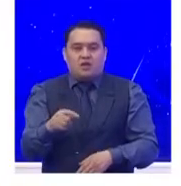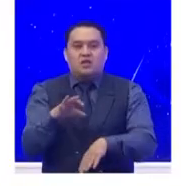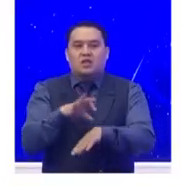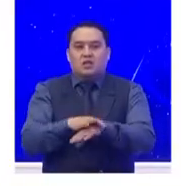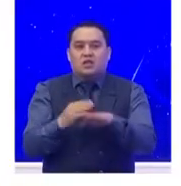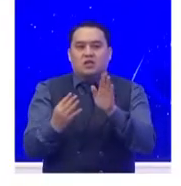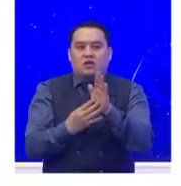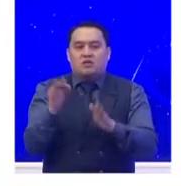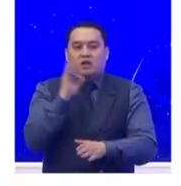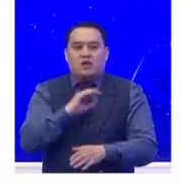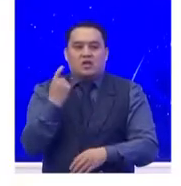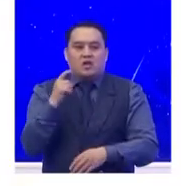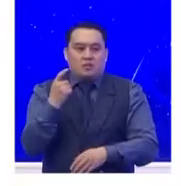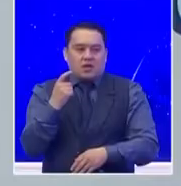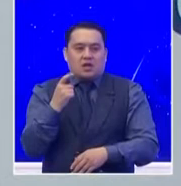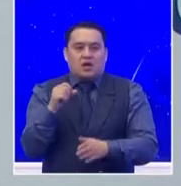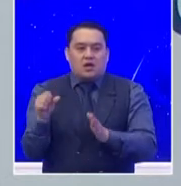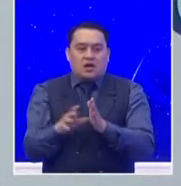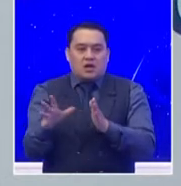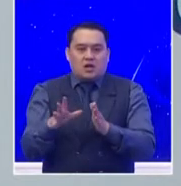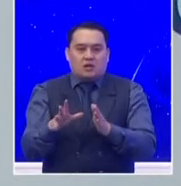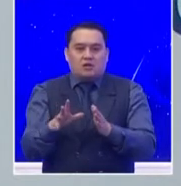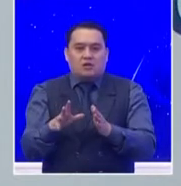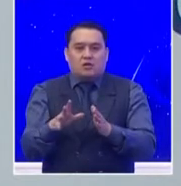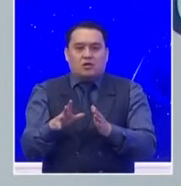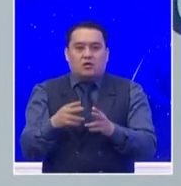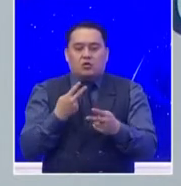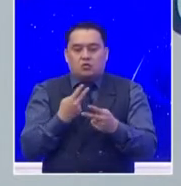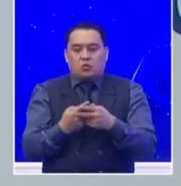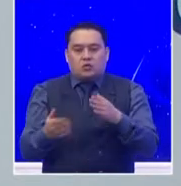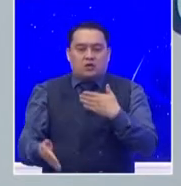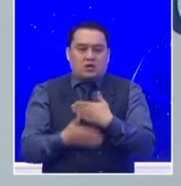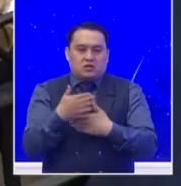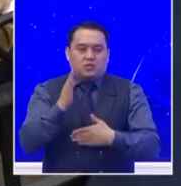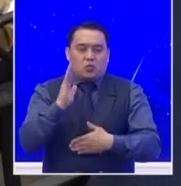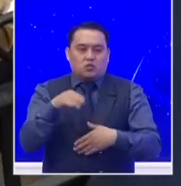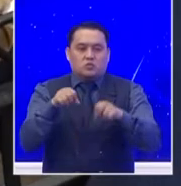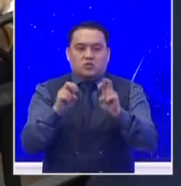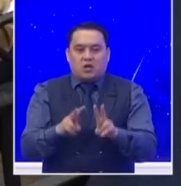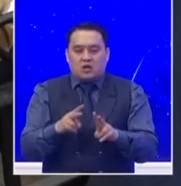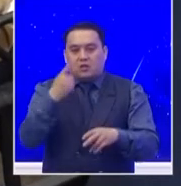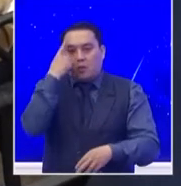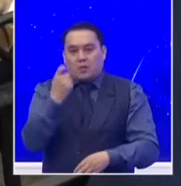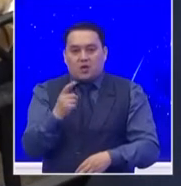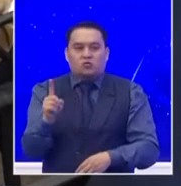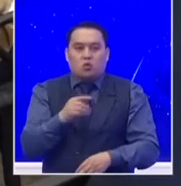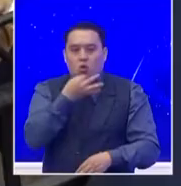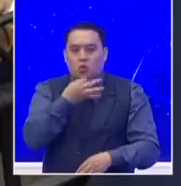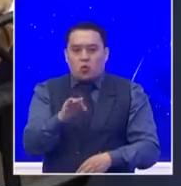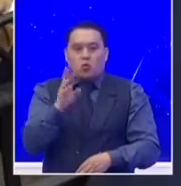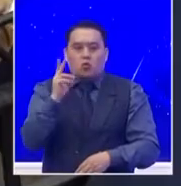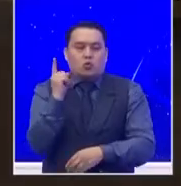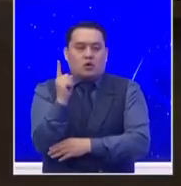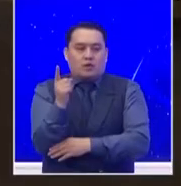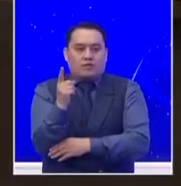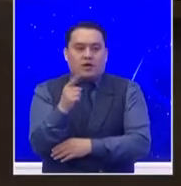человек за использование химических и электрических средств понесут уголовное наказание. Специалисты еще раз напоминают, любой, кто будет ловить